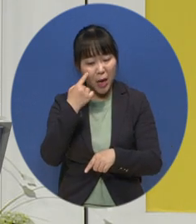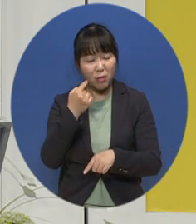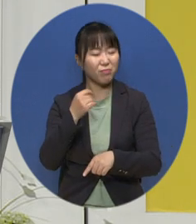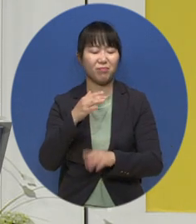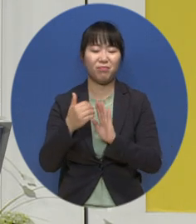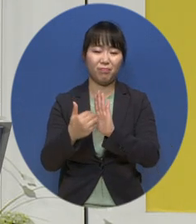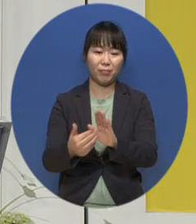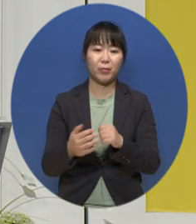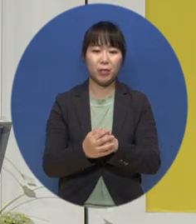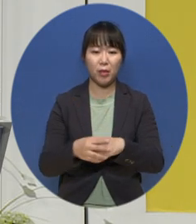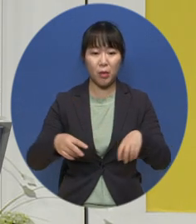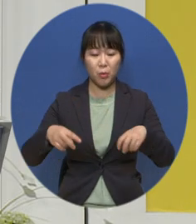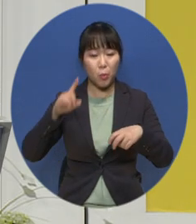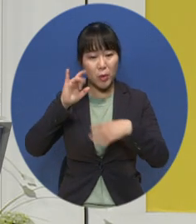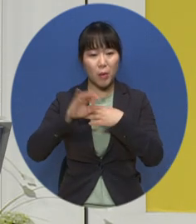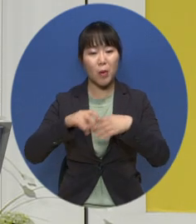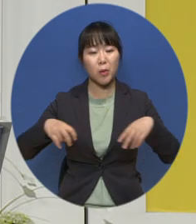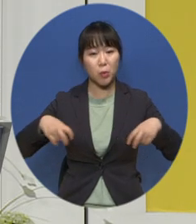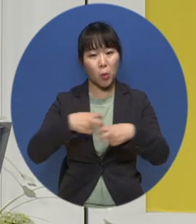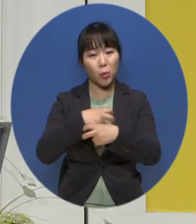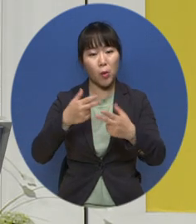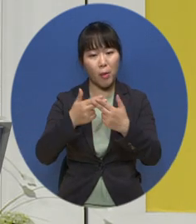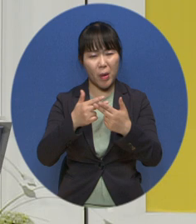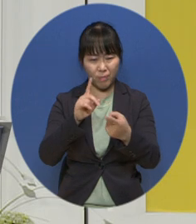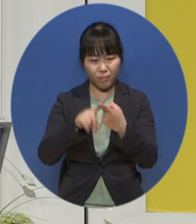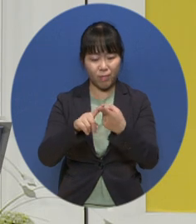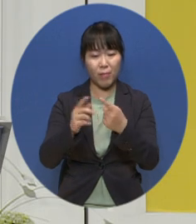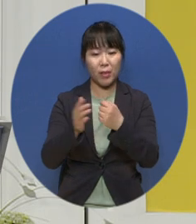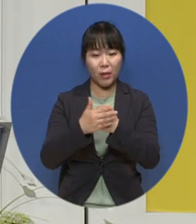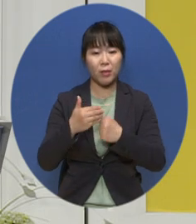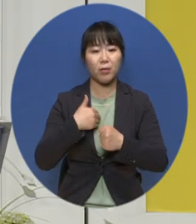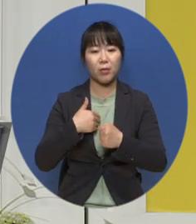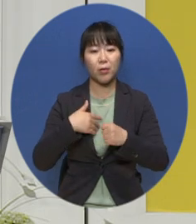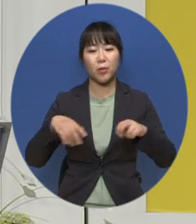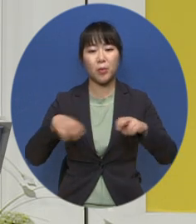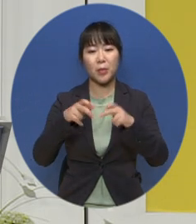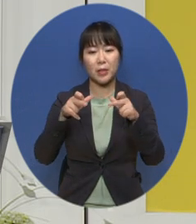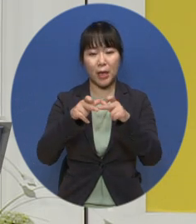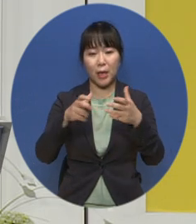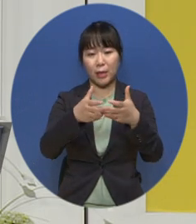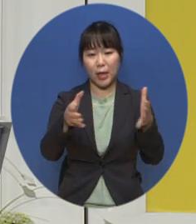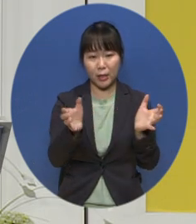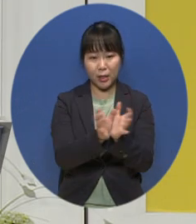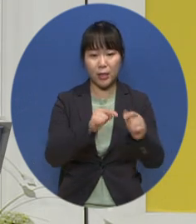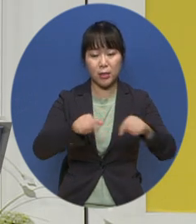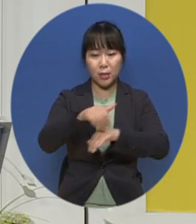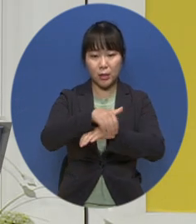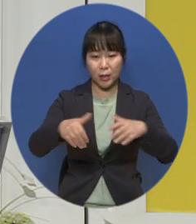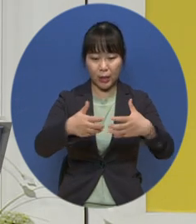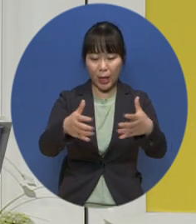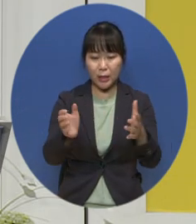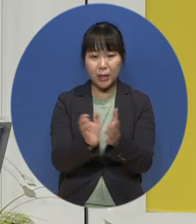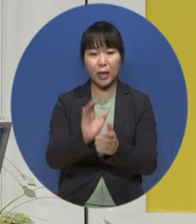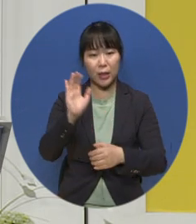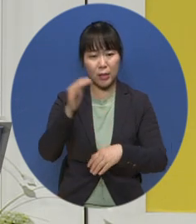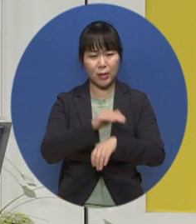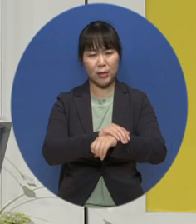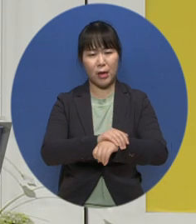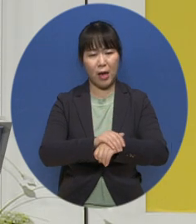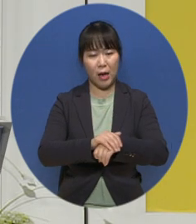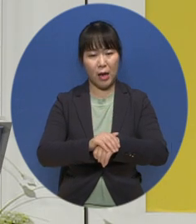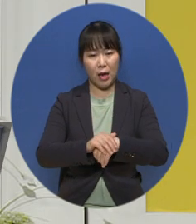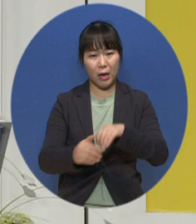왜 교통을 되었던 알 수 없기 때문에 저는 제 평생 교통 장애인 단체가 정책 단체가 돼서 제대로 만들었으면